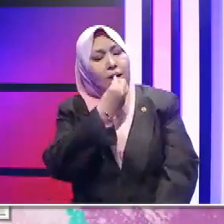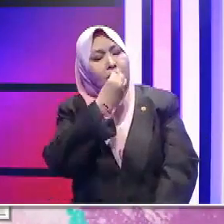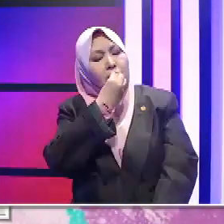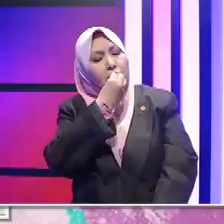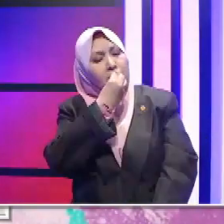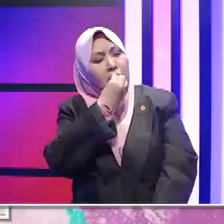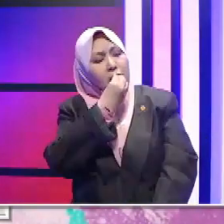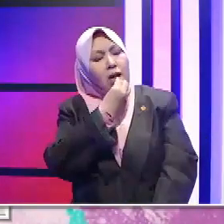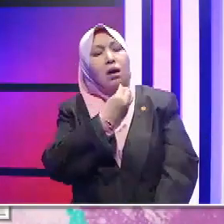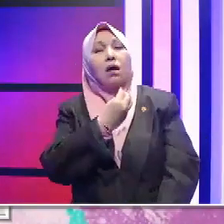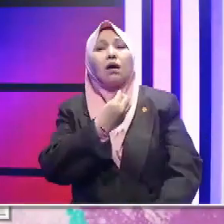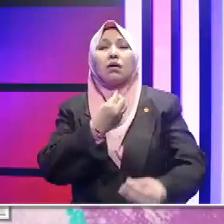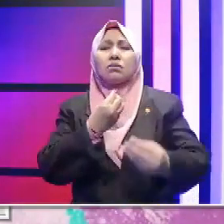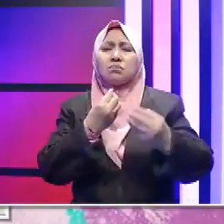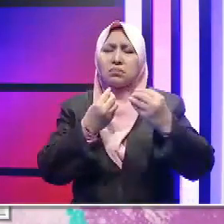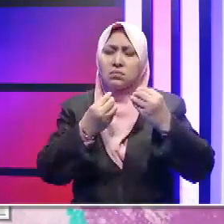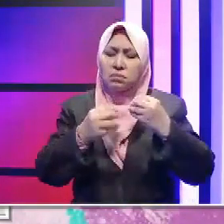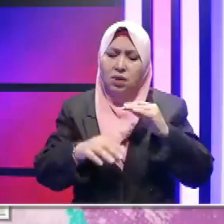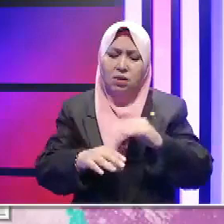hilaf